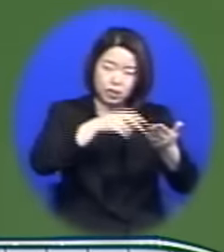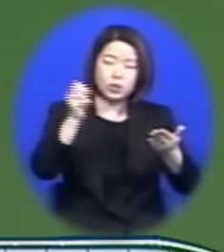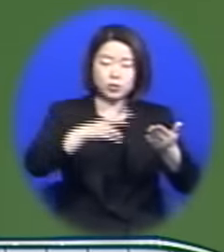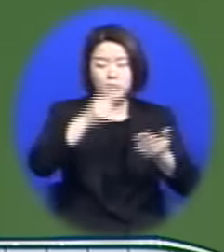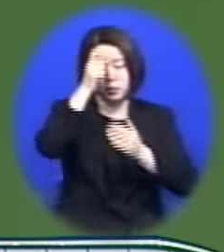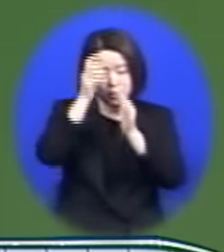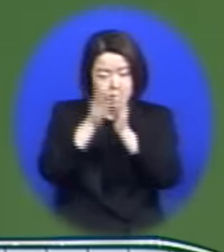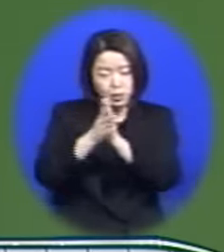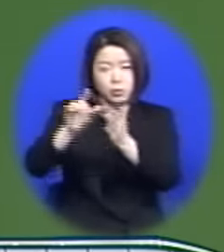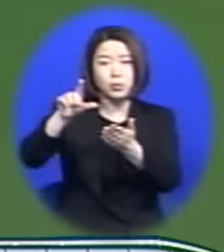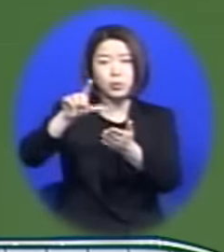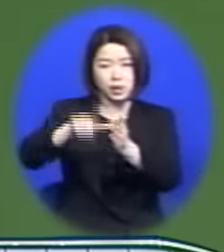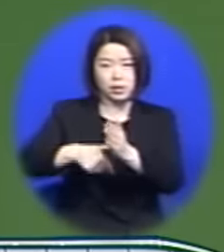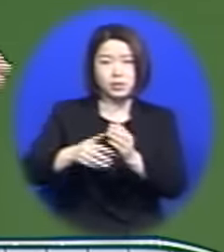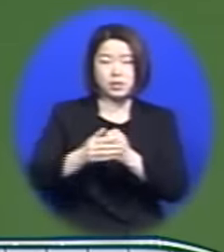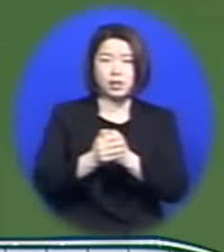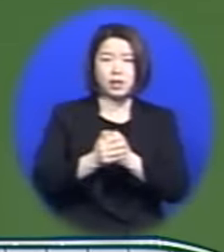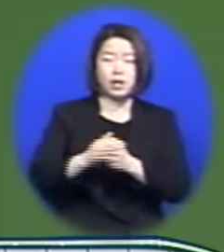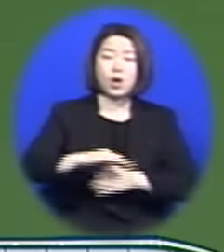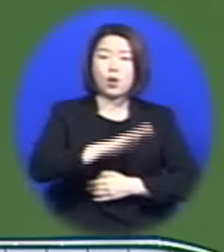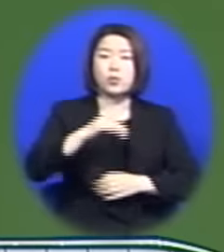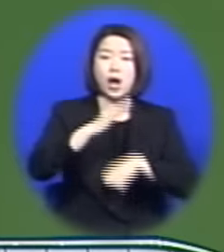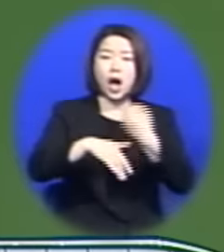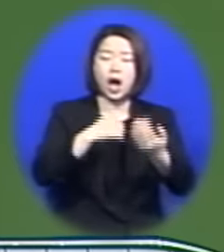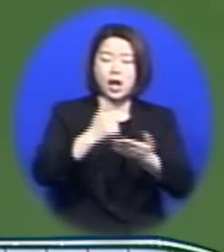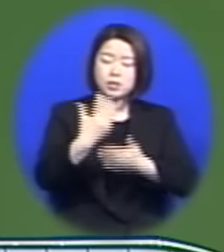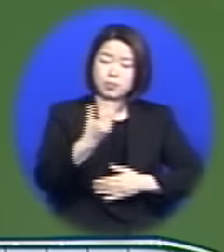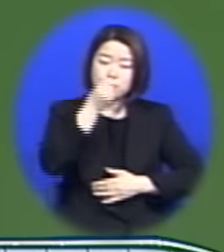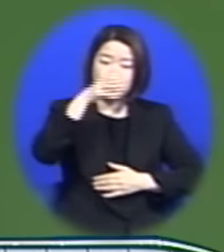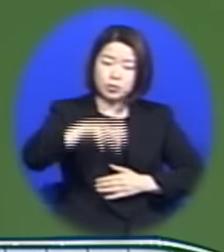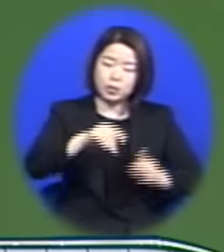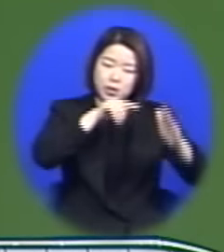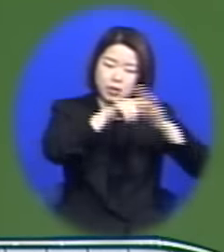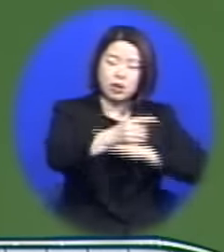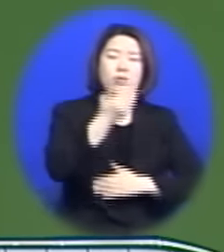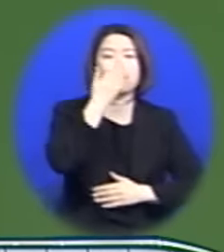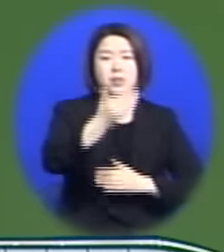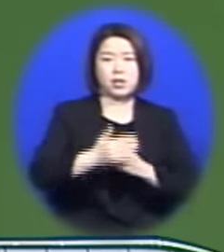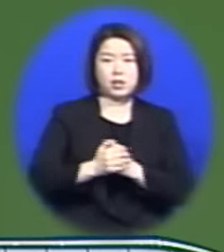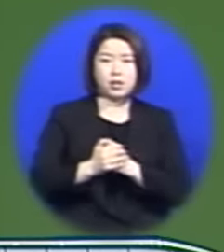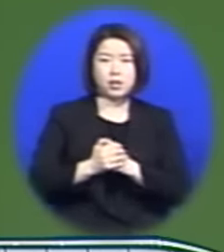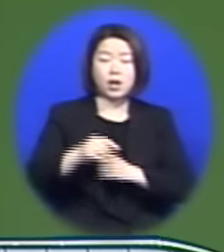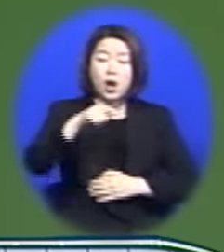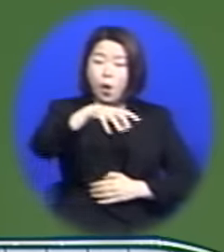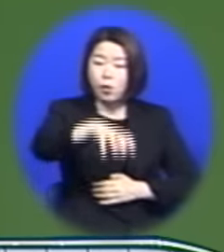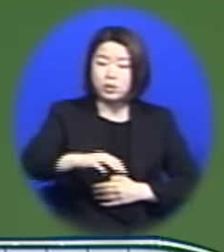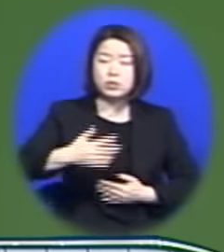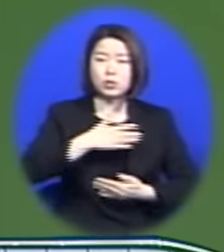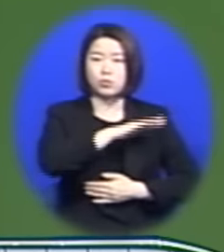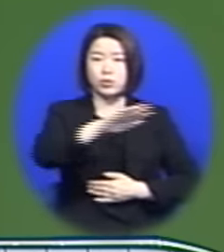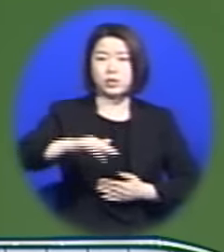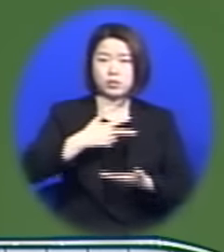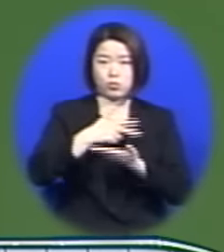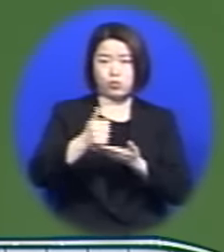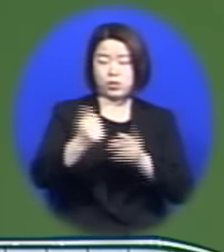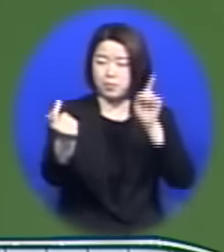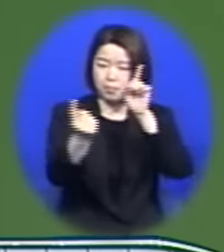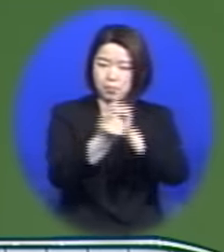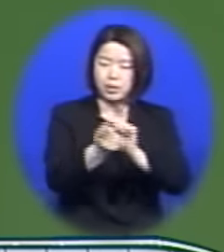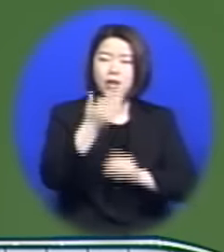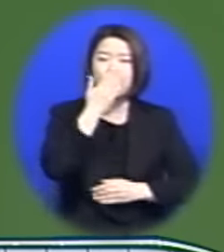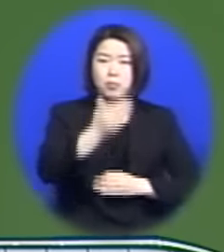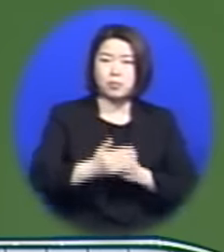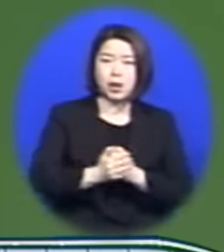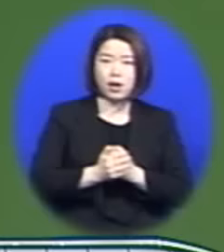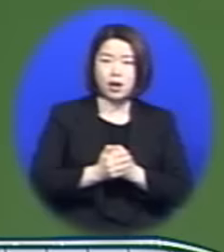기도하면서 우리는 하나님의 성소에 들어갑니다 거기서 주님을 만나게 되는 겁니다